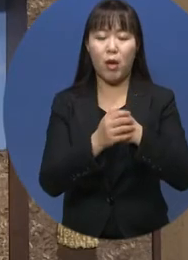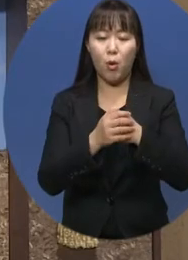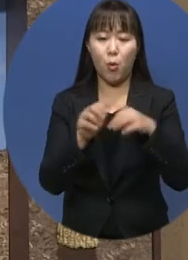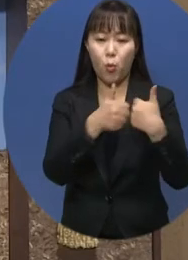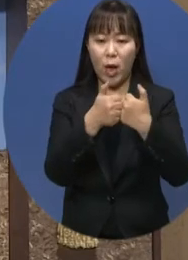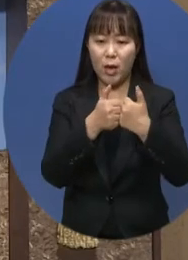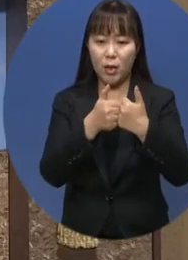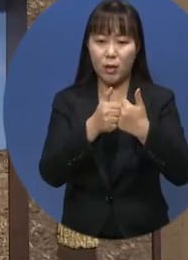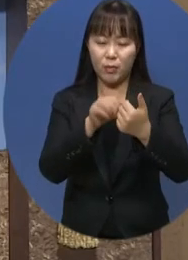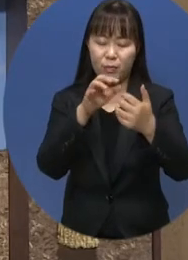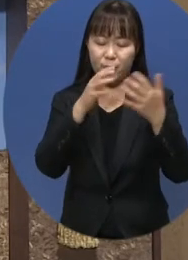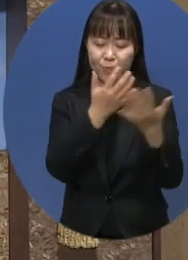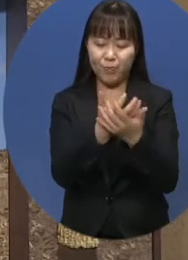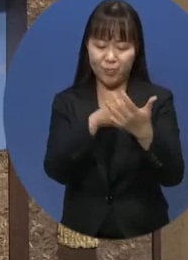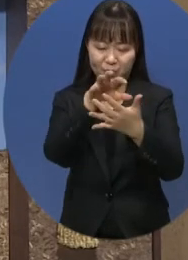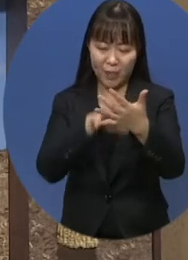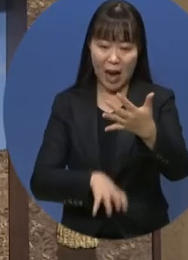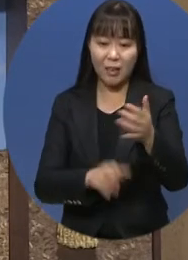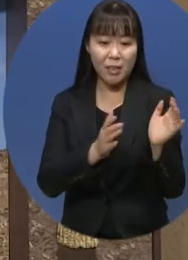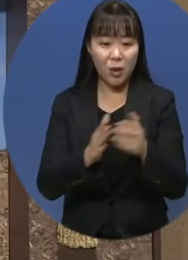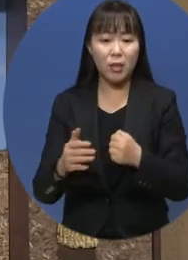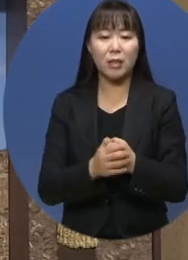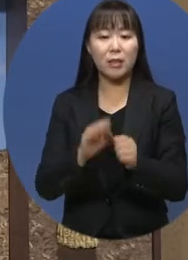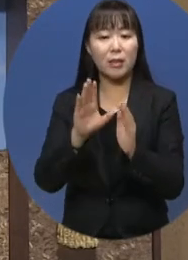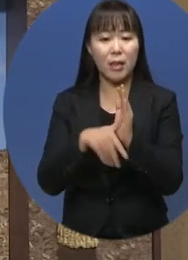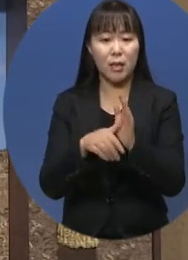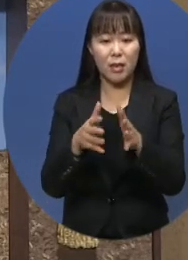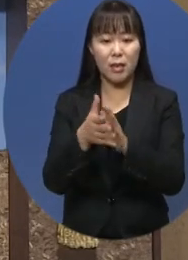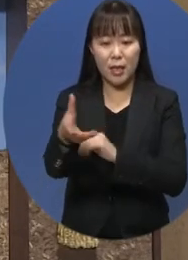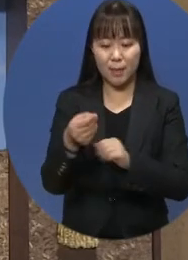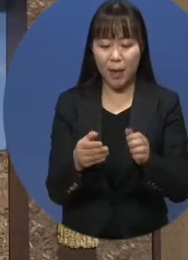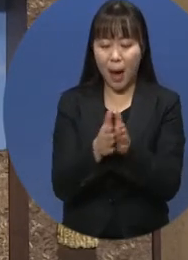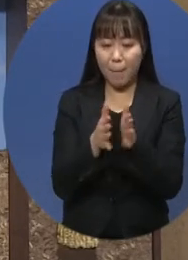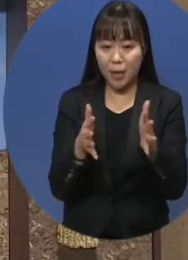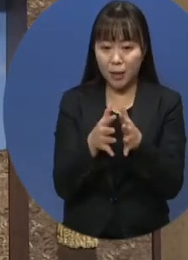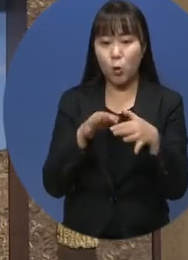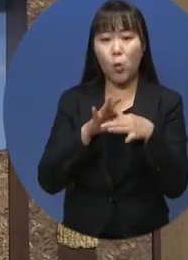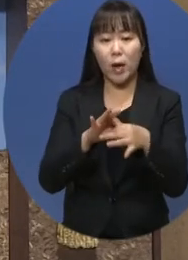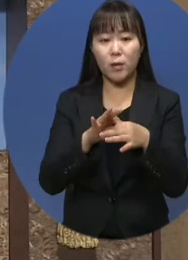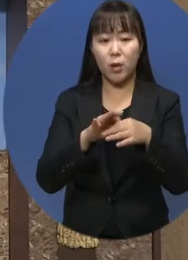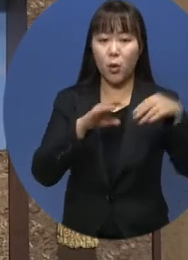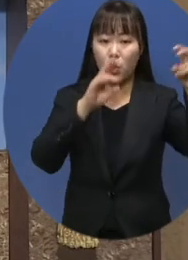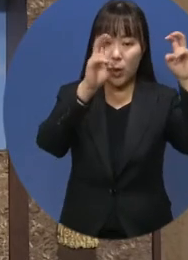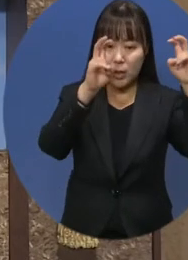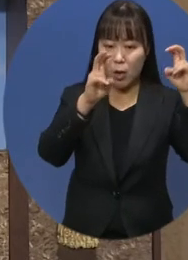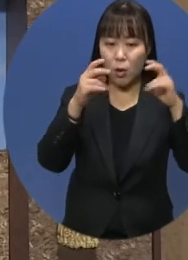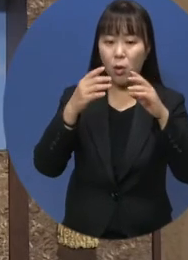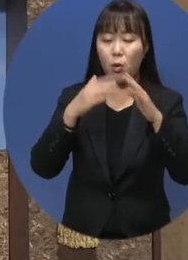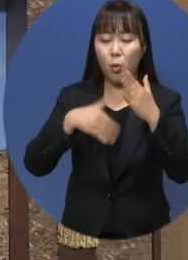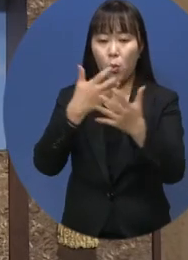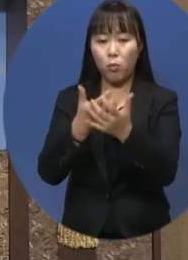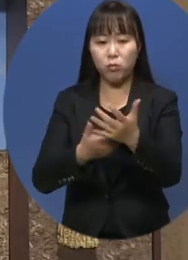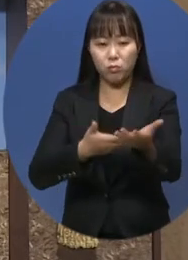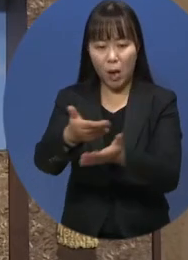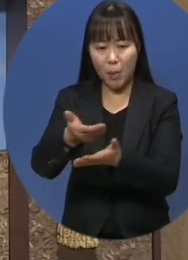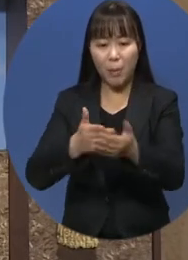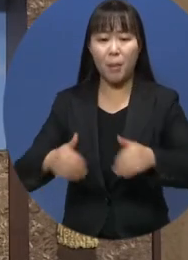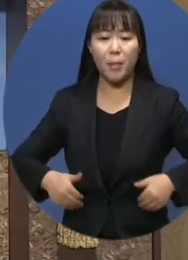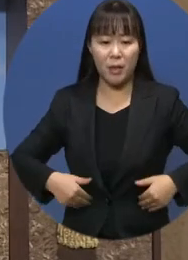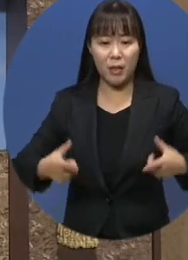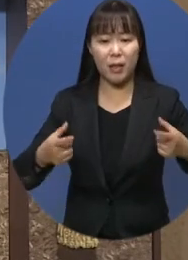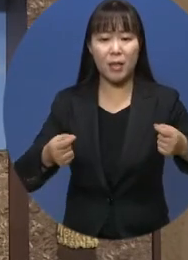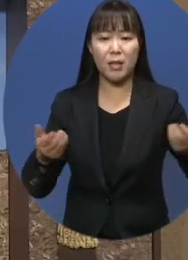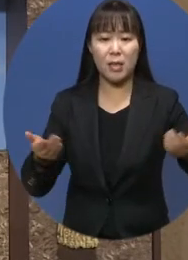정리해요 예 그리고 어 그 당시 임대아파트 관련된 회사 하고 공부를 주고 받아야 돼 이런